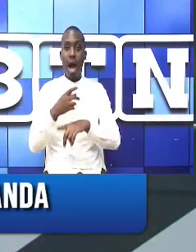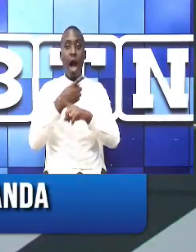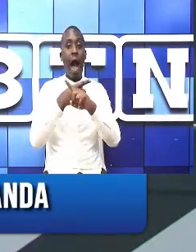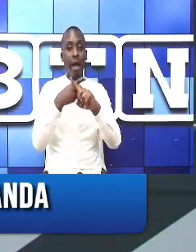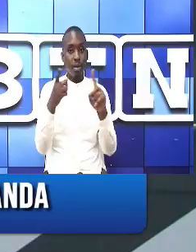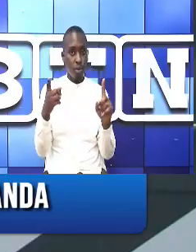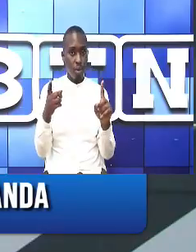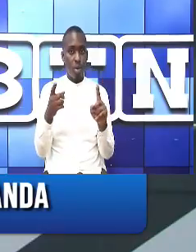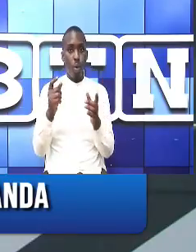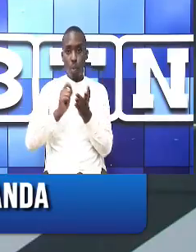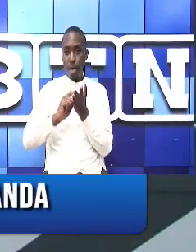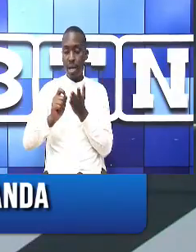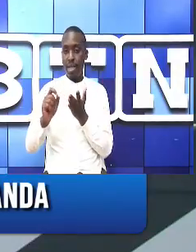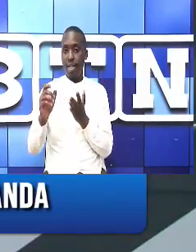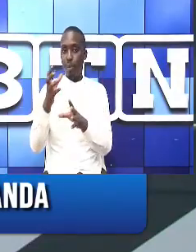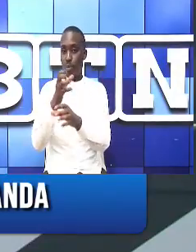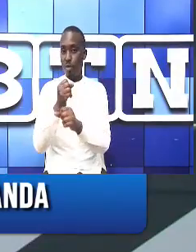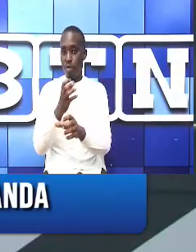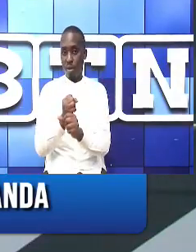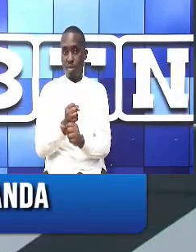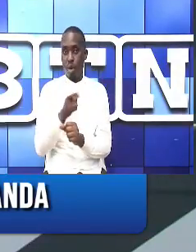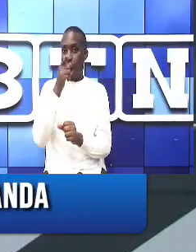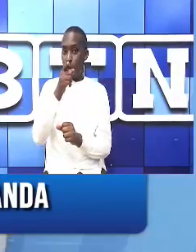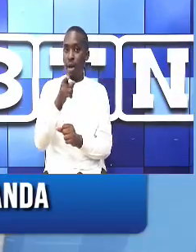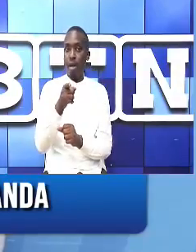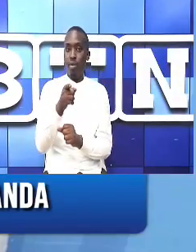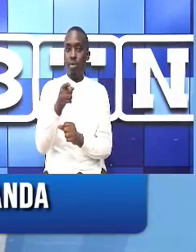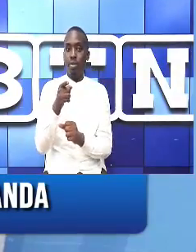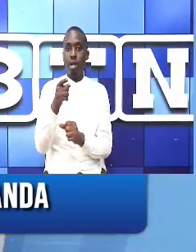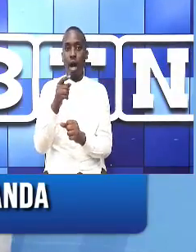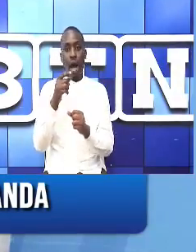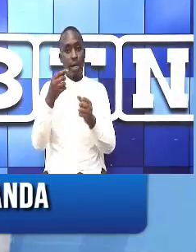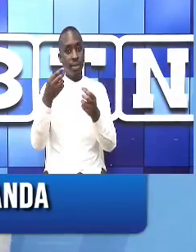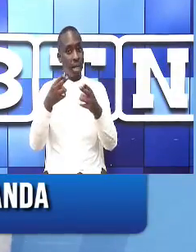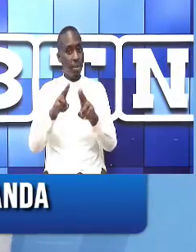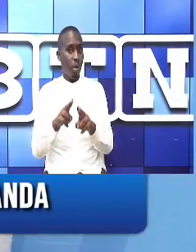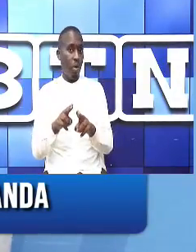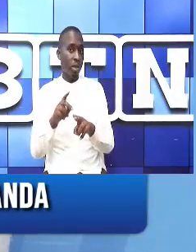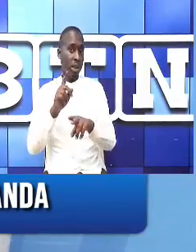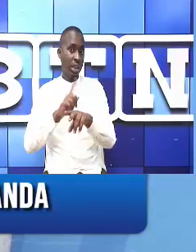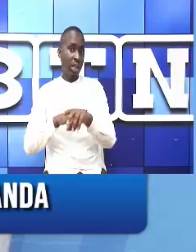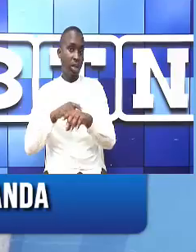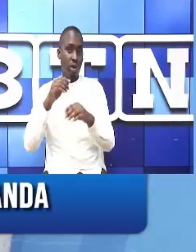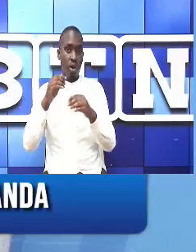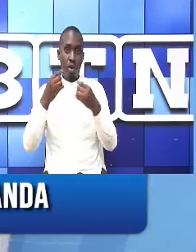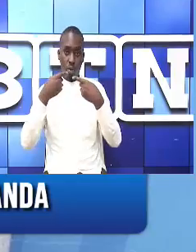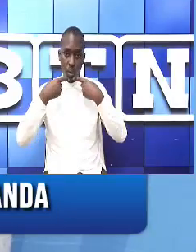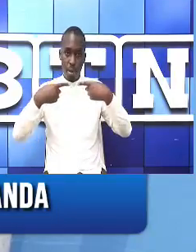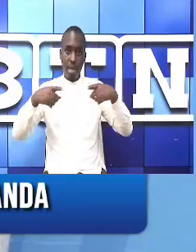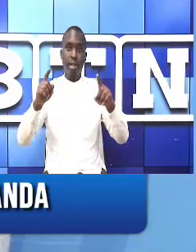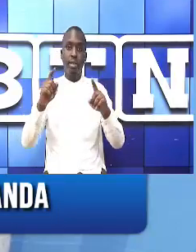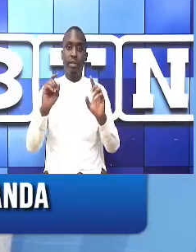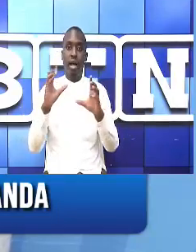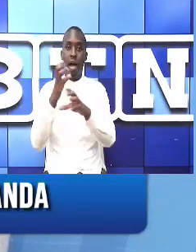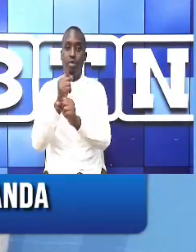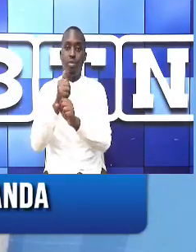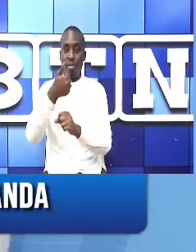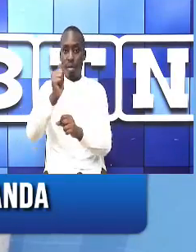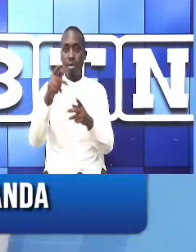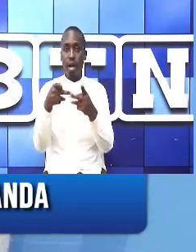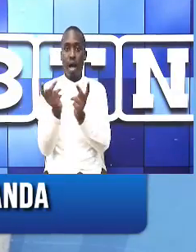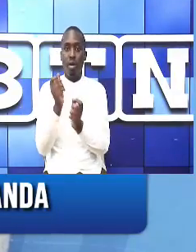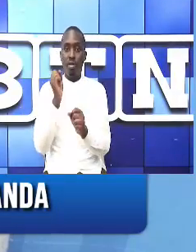ariko wiyandikisha mwishyira hamwe mu murayo ngayo ndubwo nawazabaho igihe cyo kumenyekanisha ayo mashyirahamwe naho akorera wenda